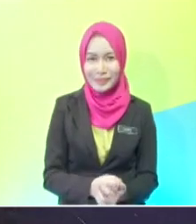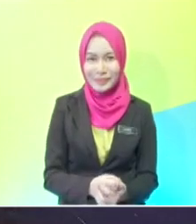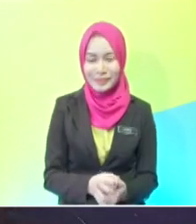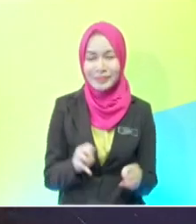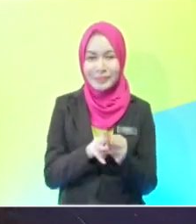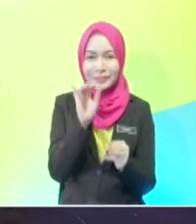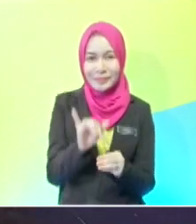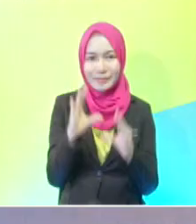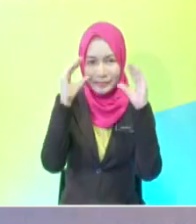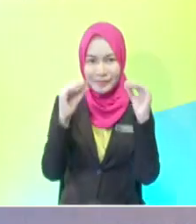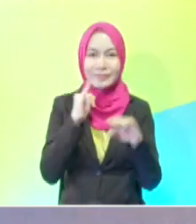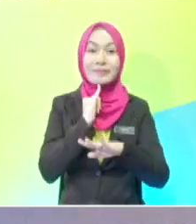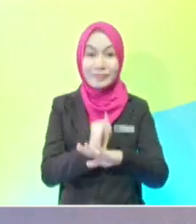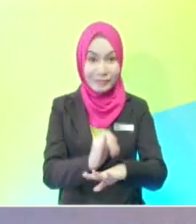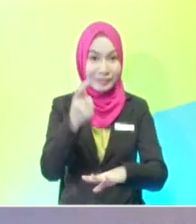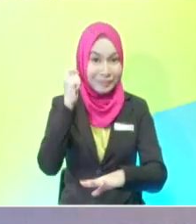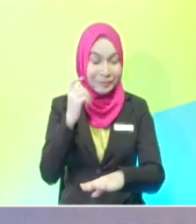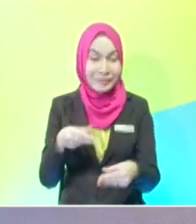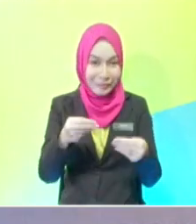sebagai pengairan